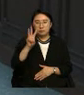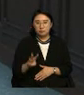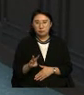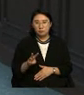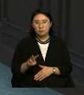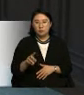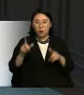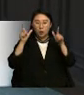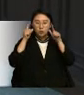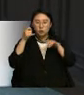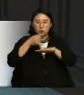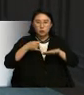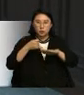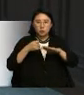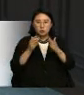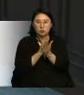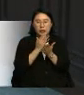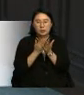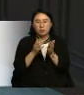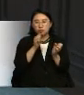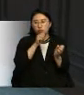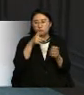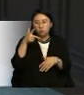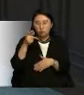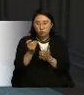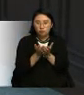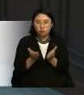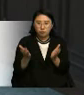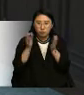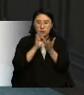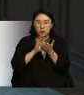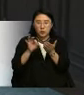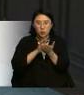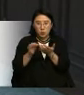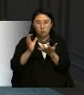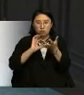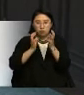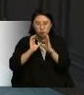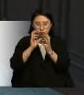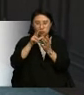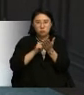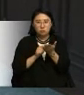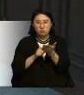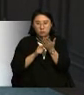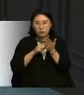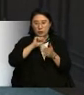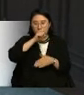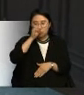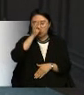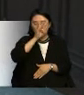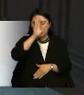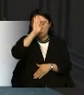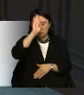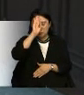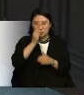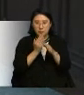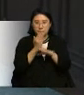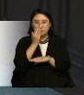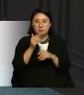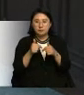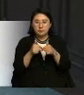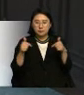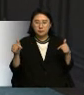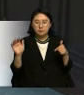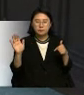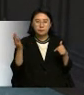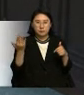파주시가 축산농가에 공급한 분뇨 저장 물탱크 사용을 놓고 논란이 되고 있습니다. 아프리카 돼지열병 사태가